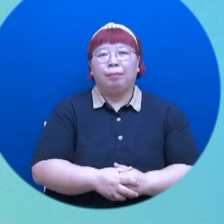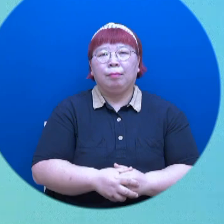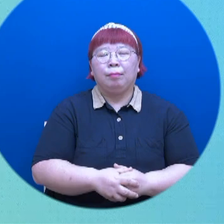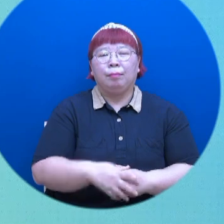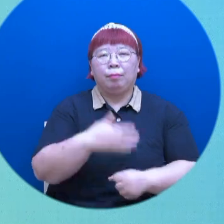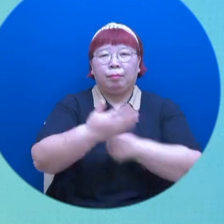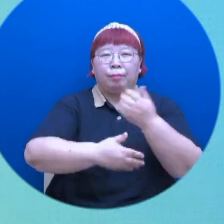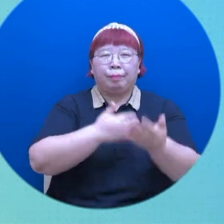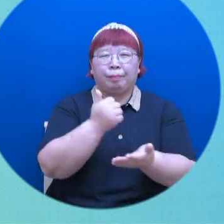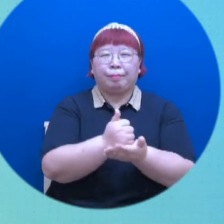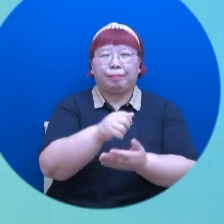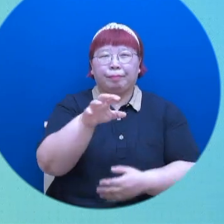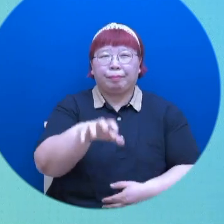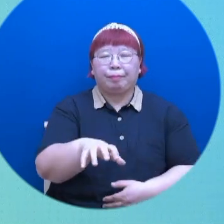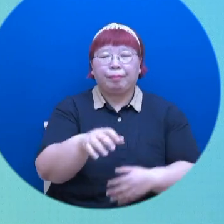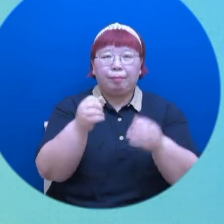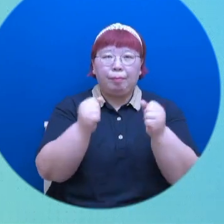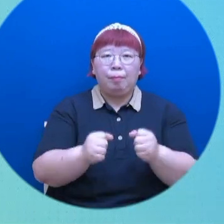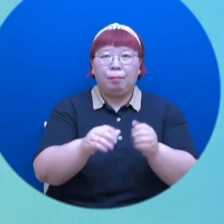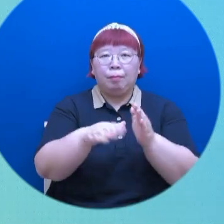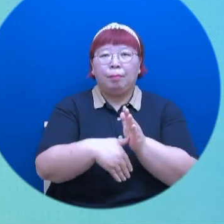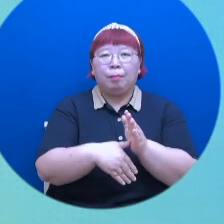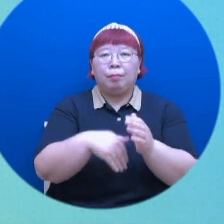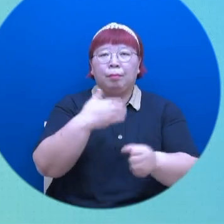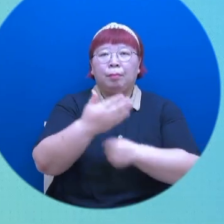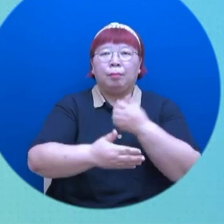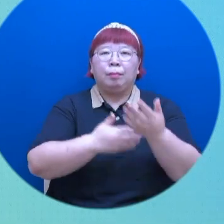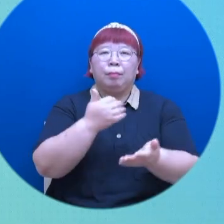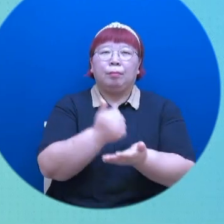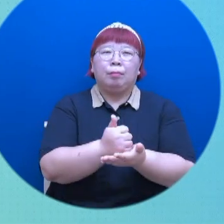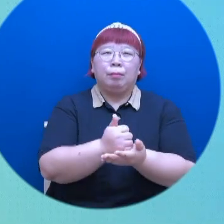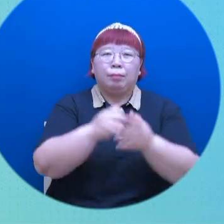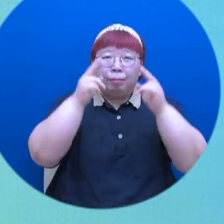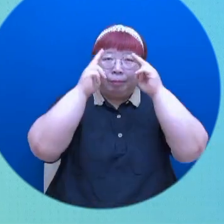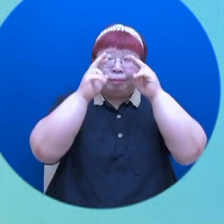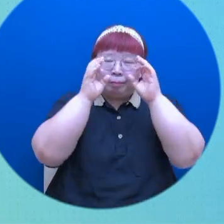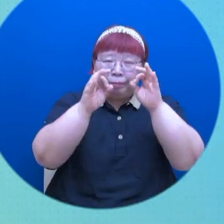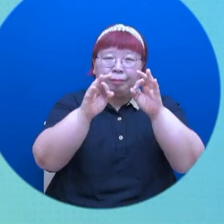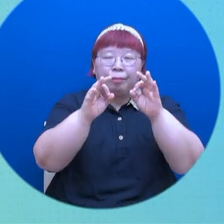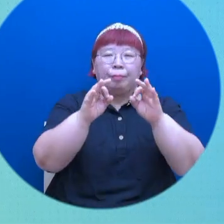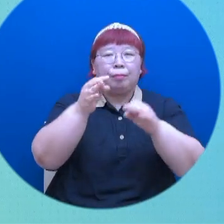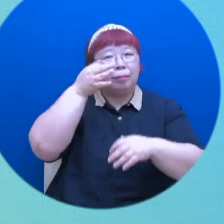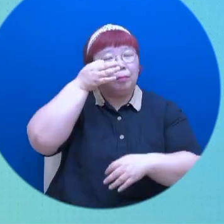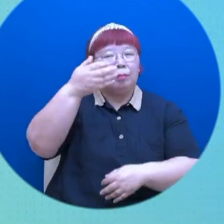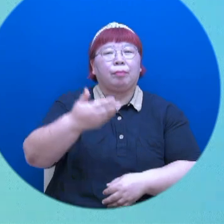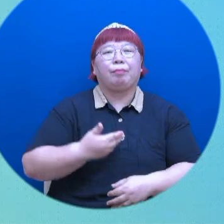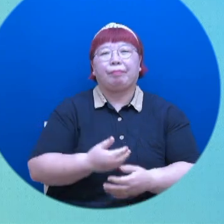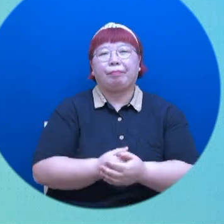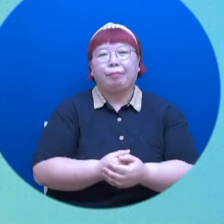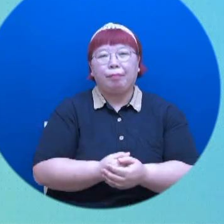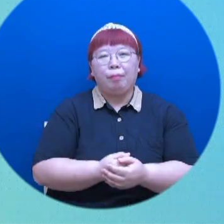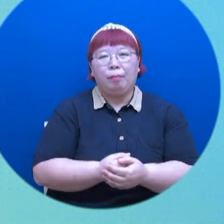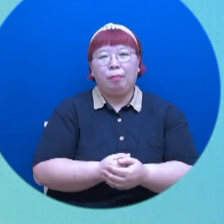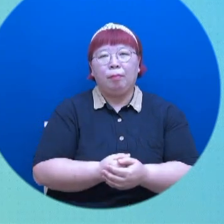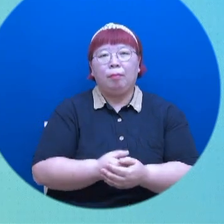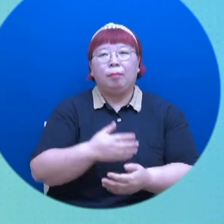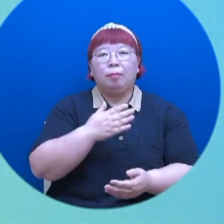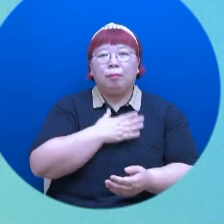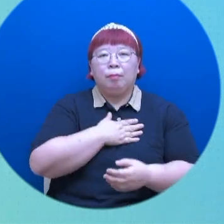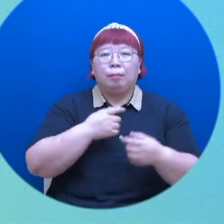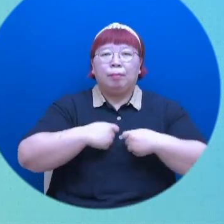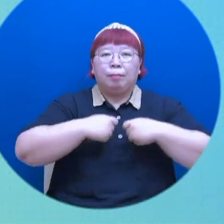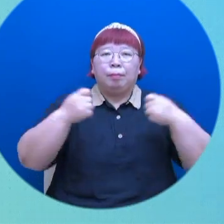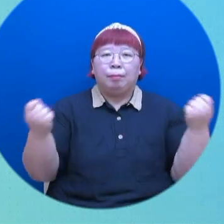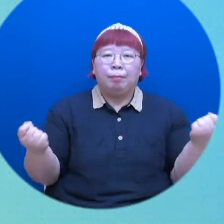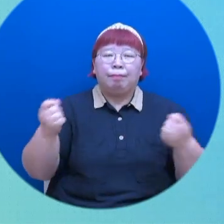앞에 머물 때 하나님께서 보여주실 것입니다. 내가 벗어야 할